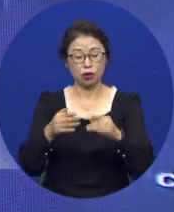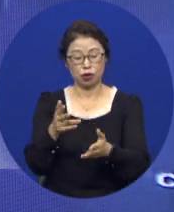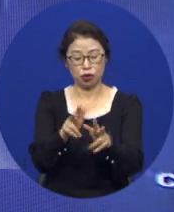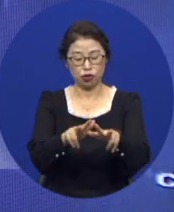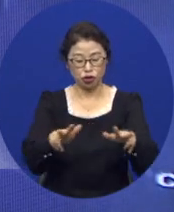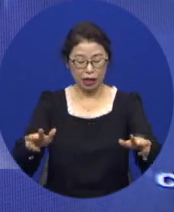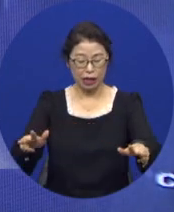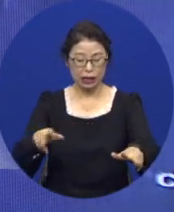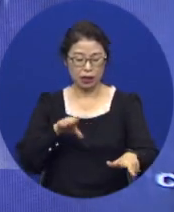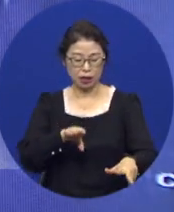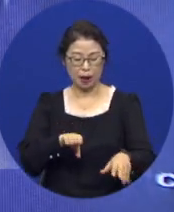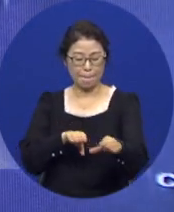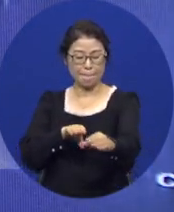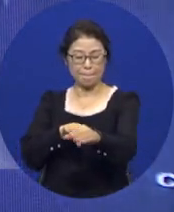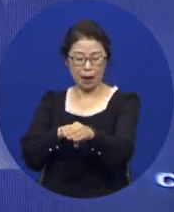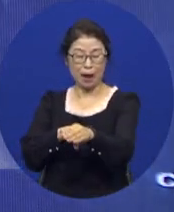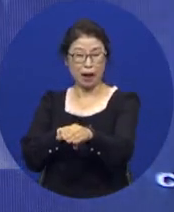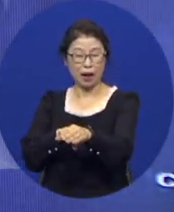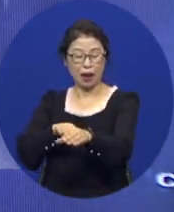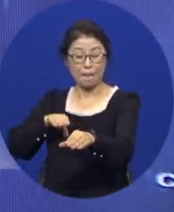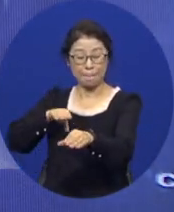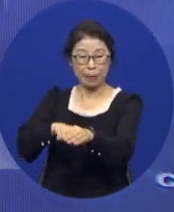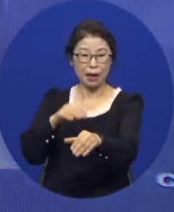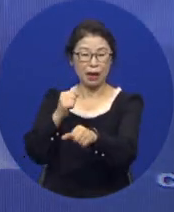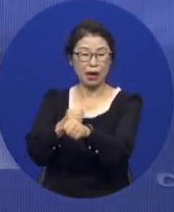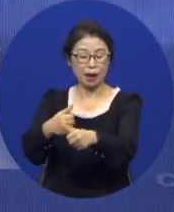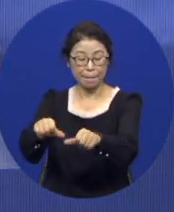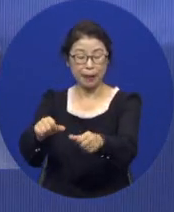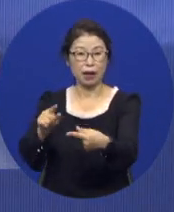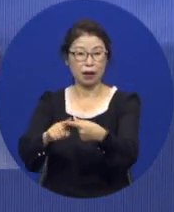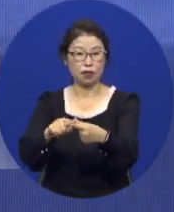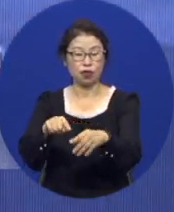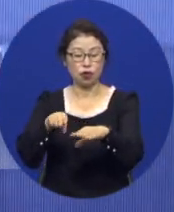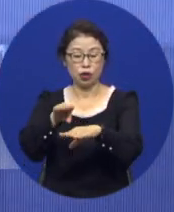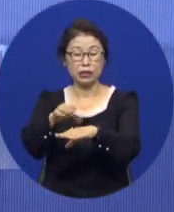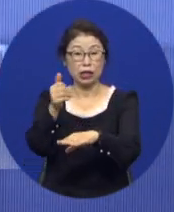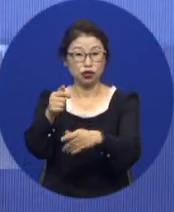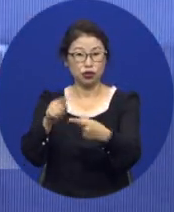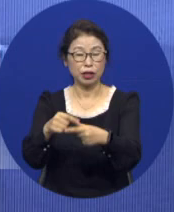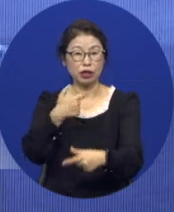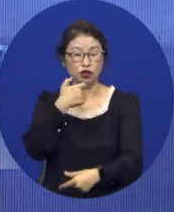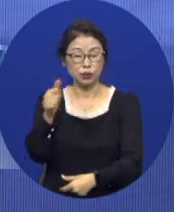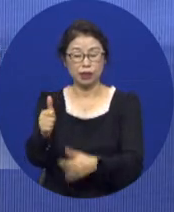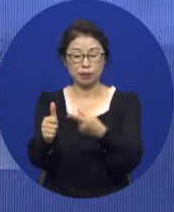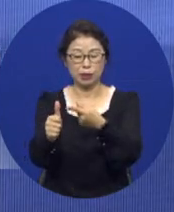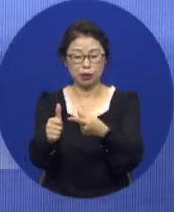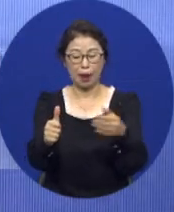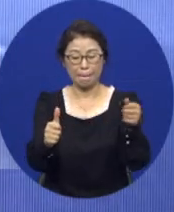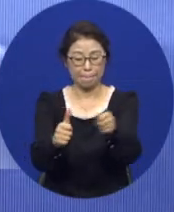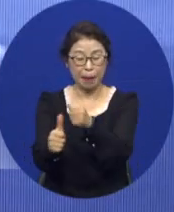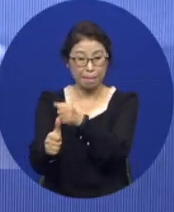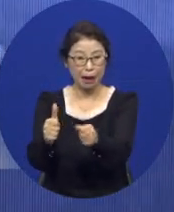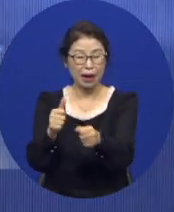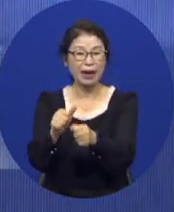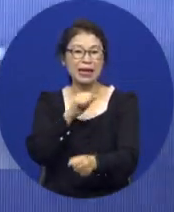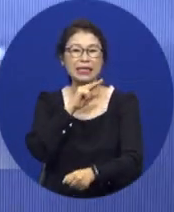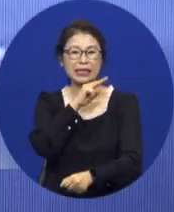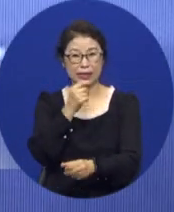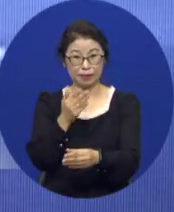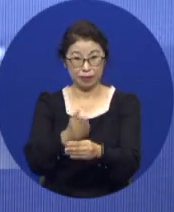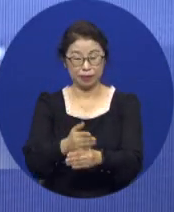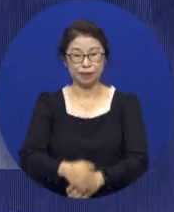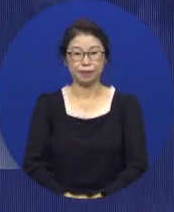이중 주차된 차량을 자신의 차로 들이받아 부수고 차 주인인 60대 남성을 둔기로 폭행한 혐의를 받고